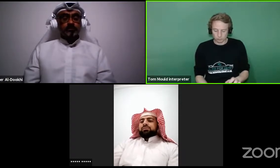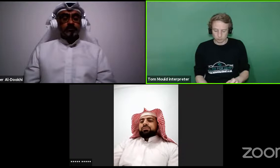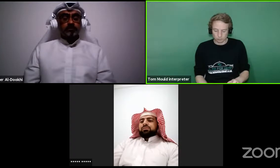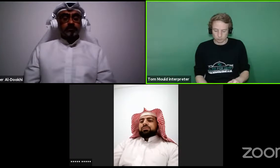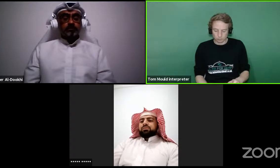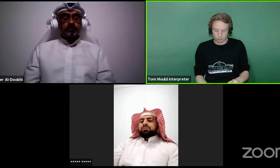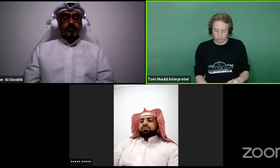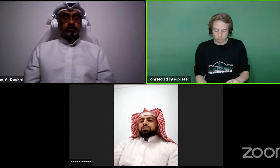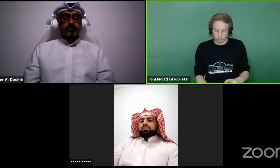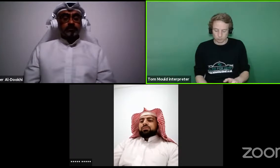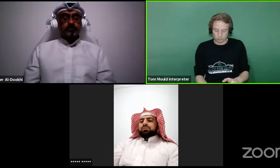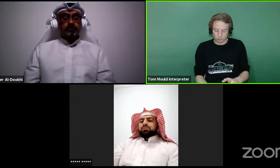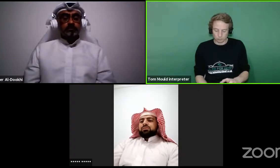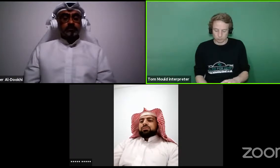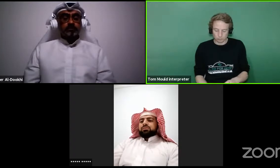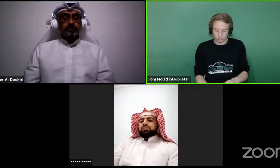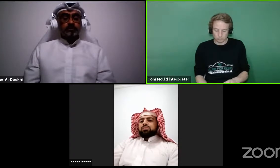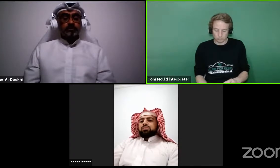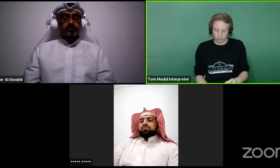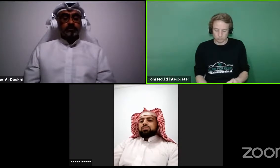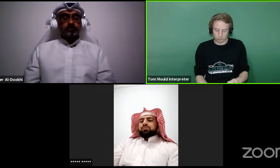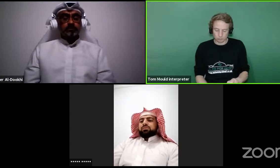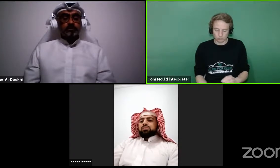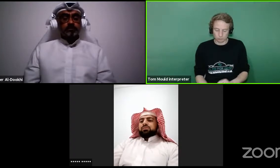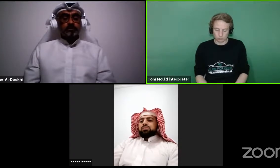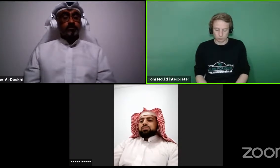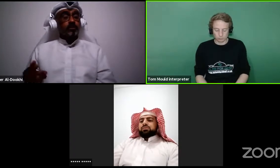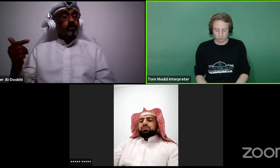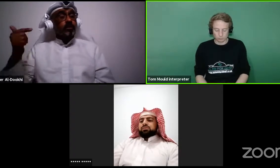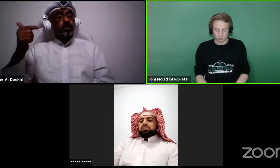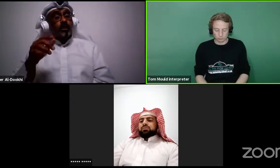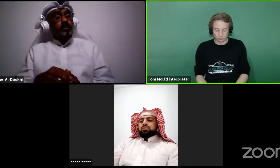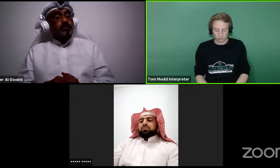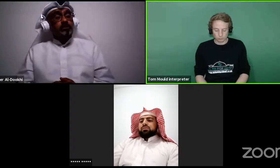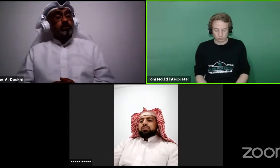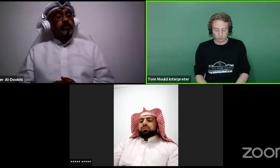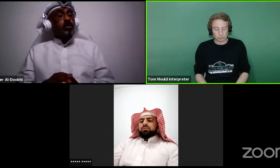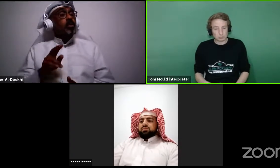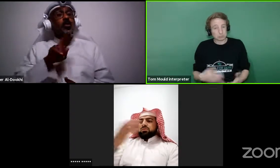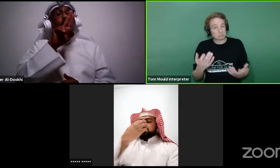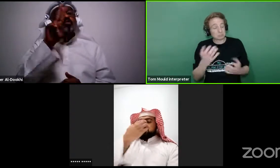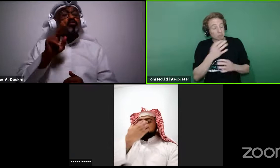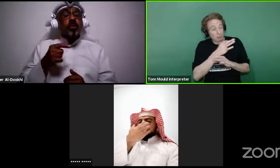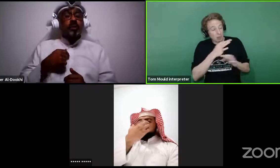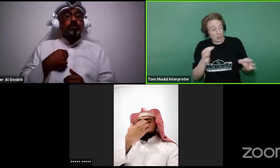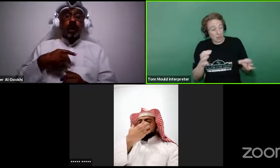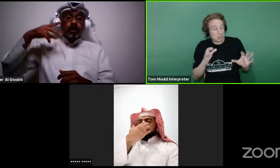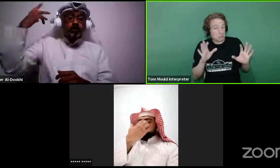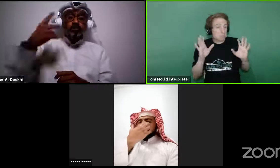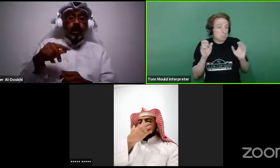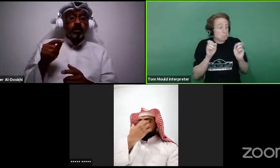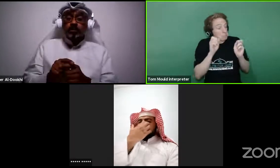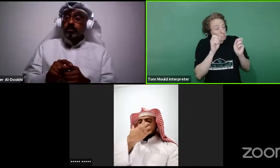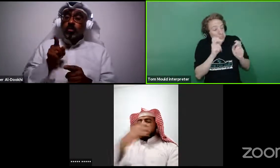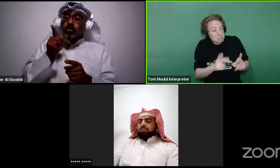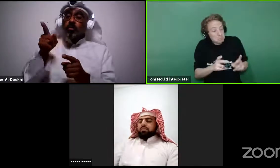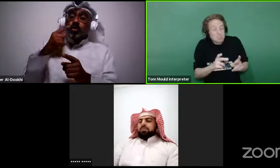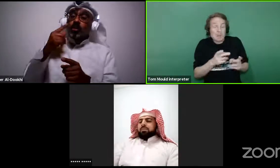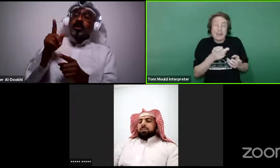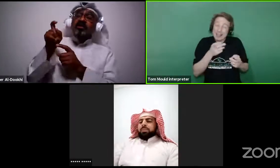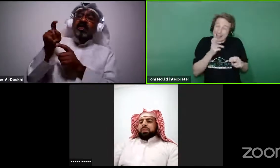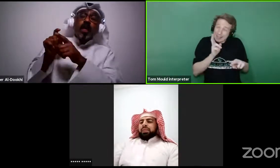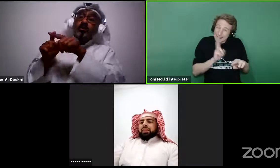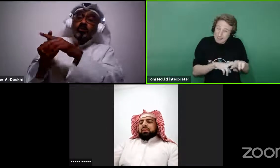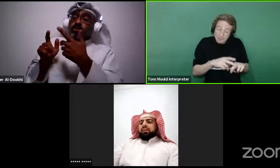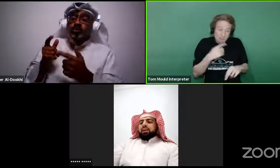كاذبين. They said, what shall be the penalty of him if you are proved to be